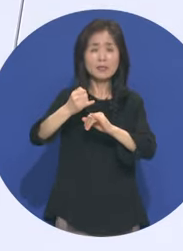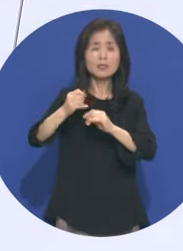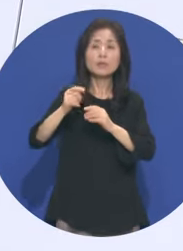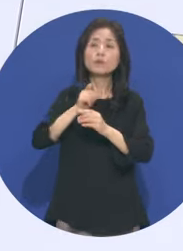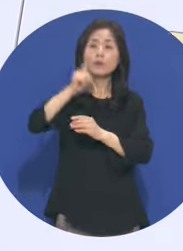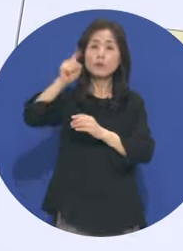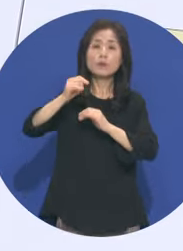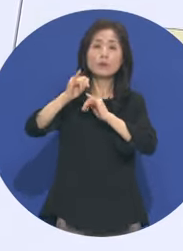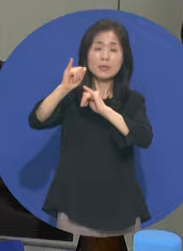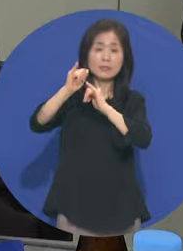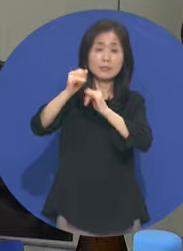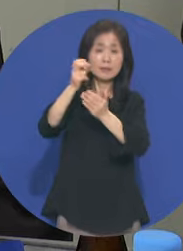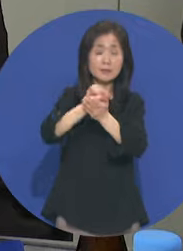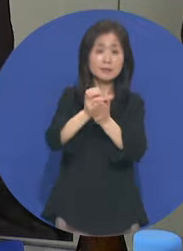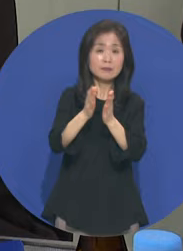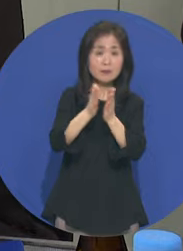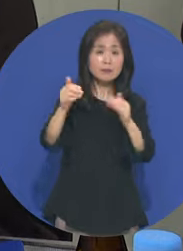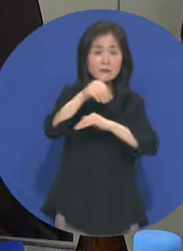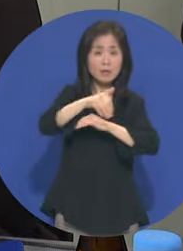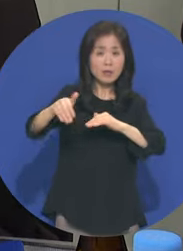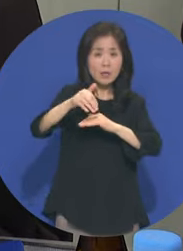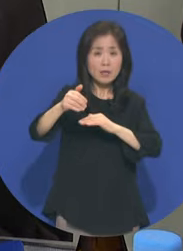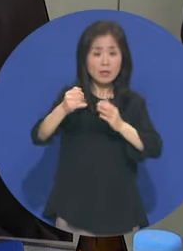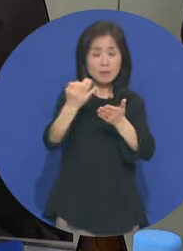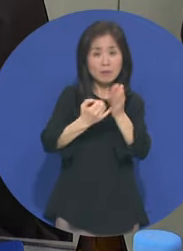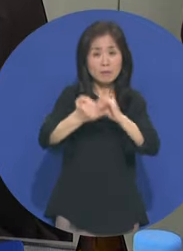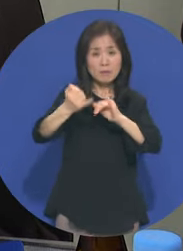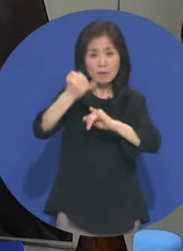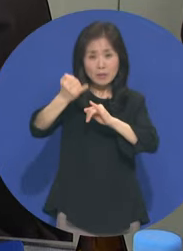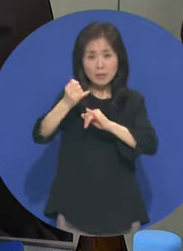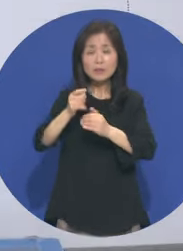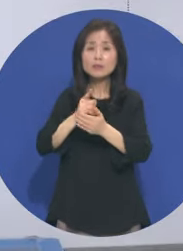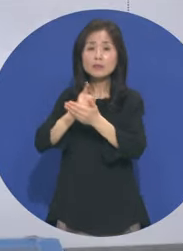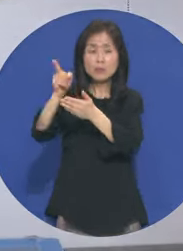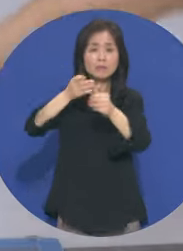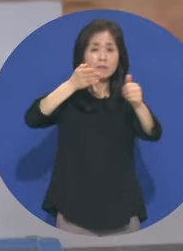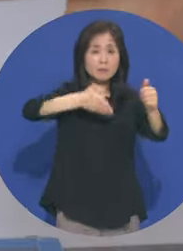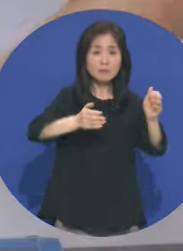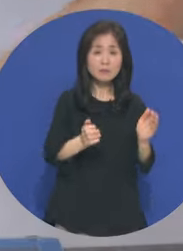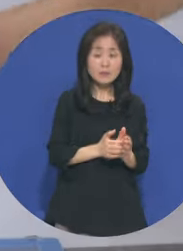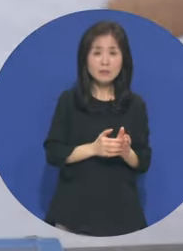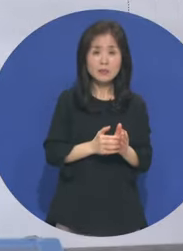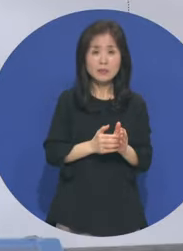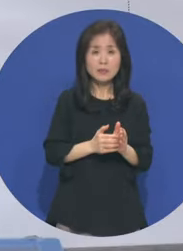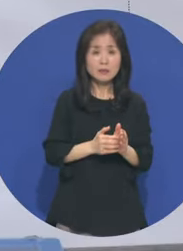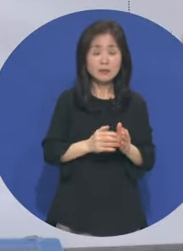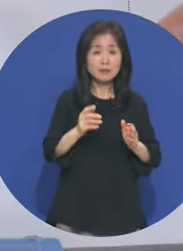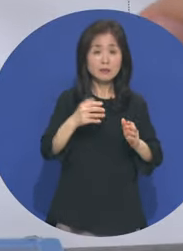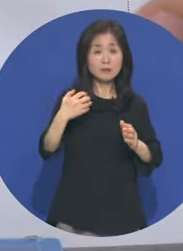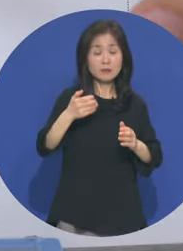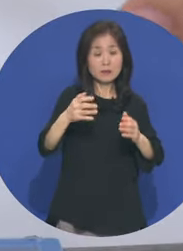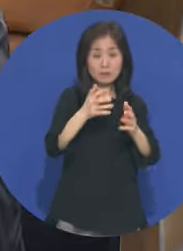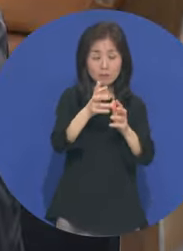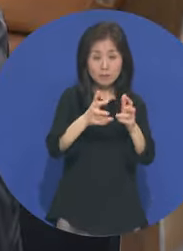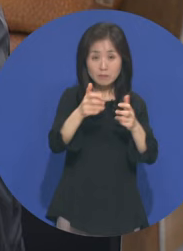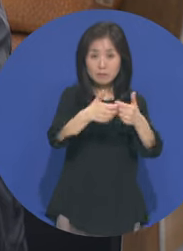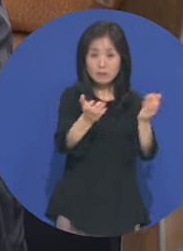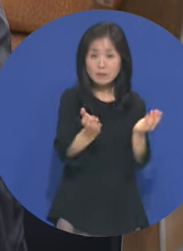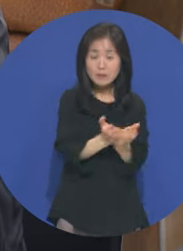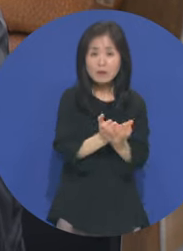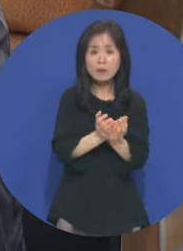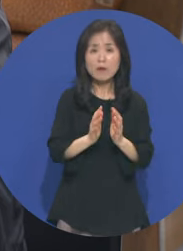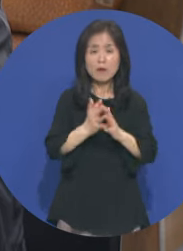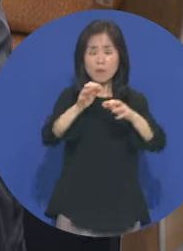예정이라며 채불 발생시 관 기관에 적극 신고해 달라고 당부했습니다 건설기계 임대 사업자 단체는 수많은 건설